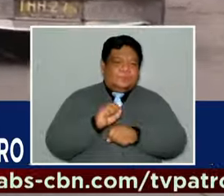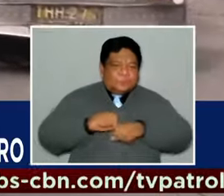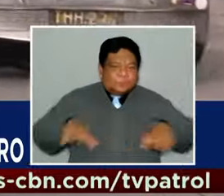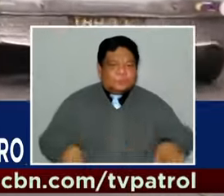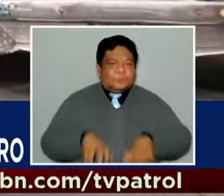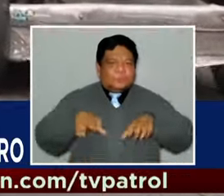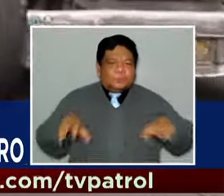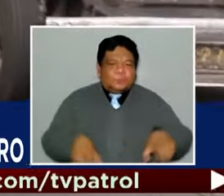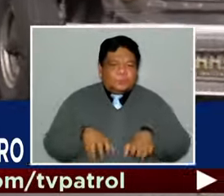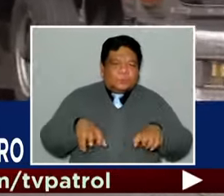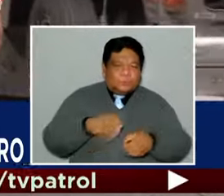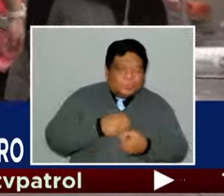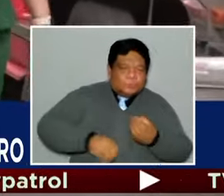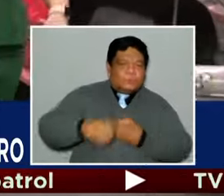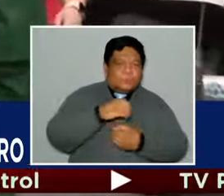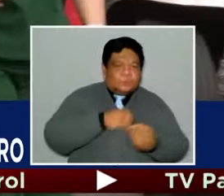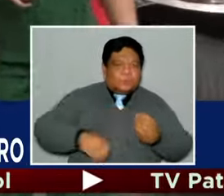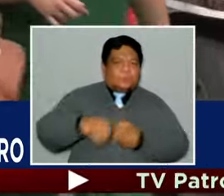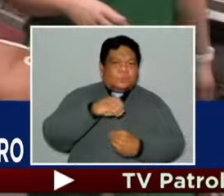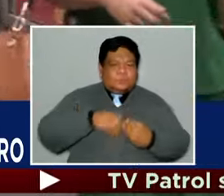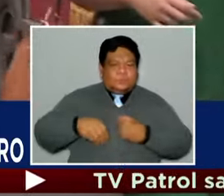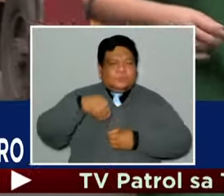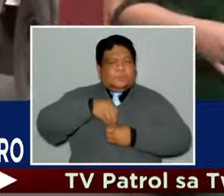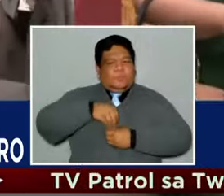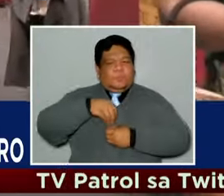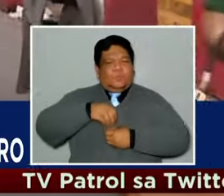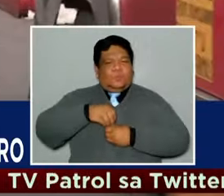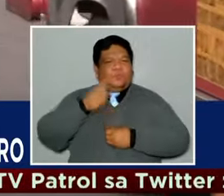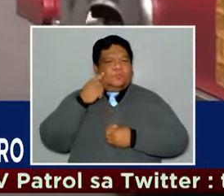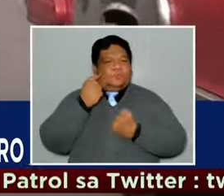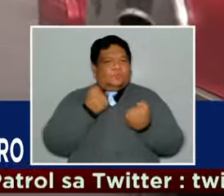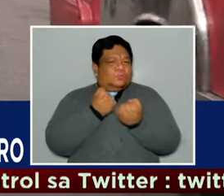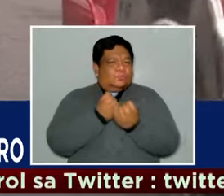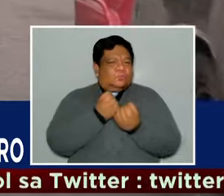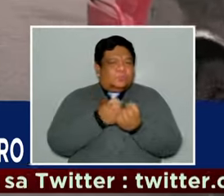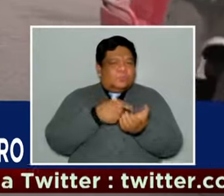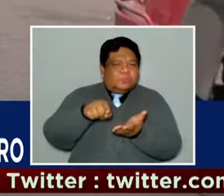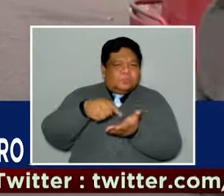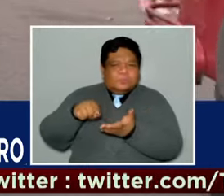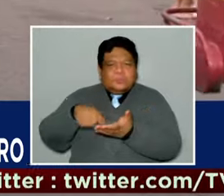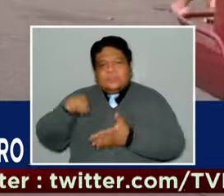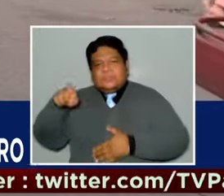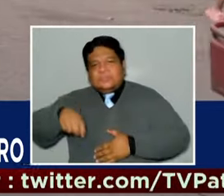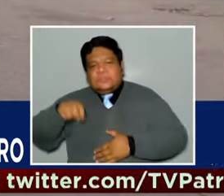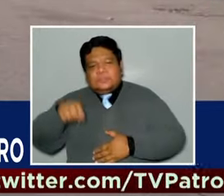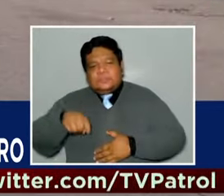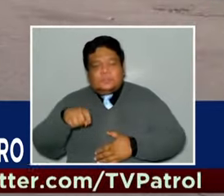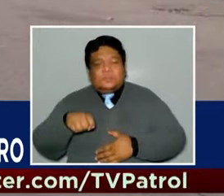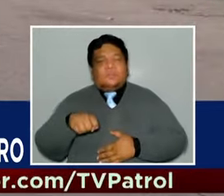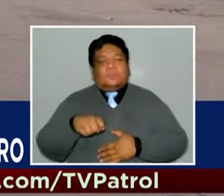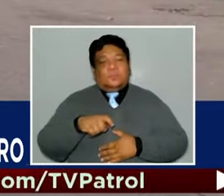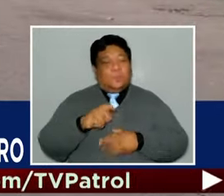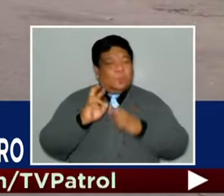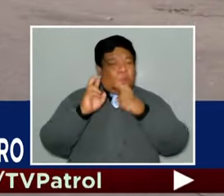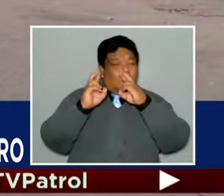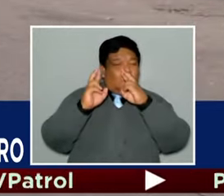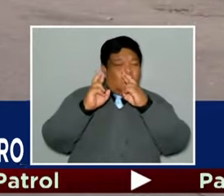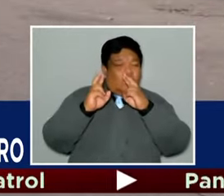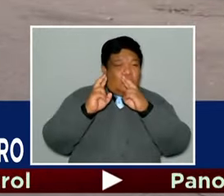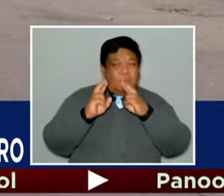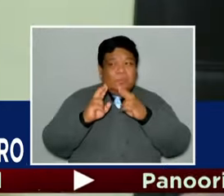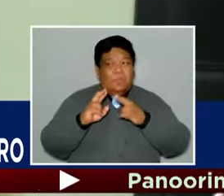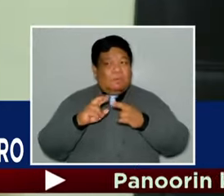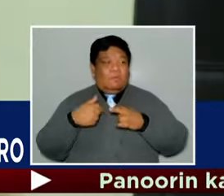para makaipon nang maitawid ang lahat ng obligasyon at bayarin, umaasang hindi matutuloy ang bagay na ayaw